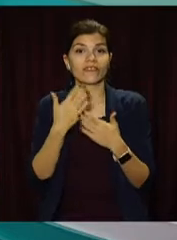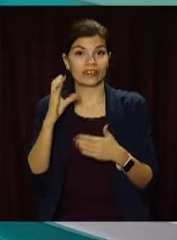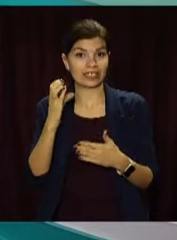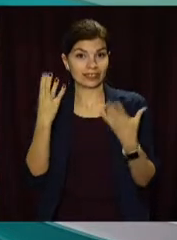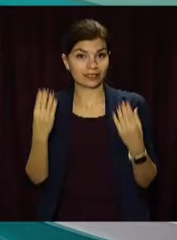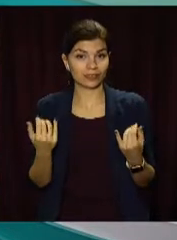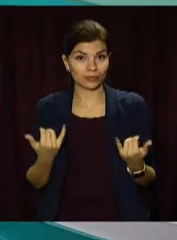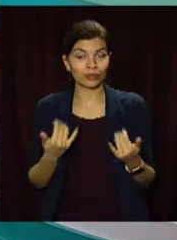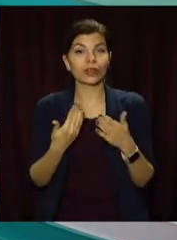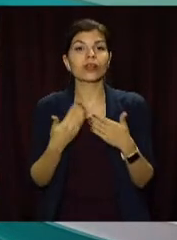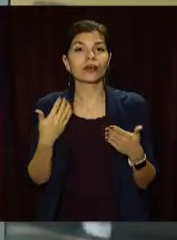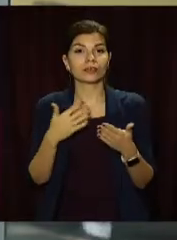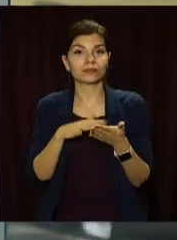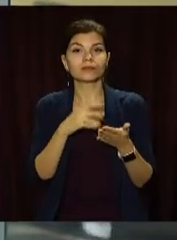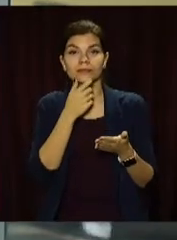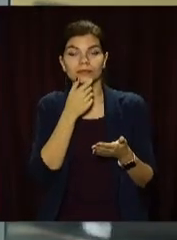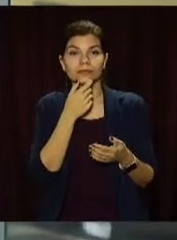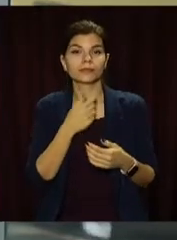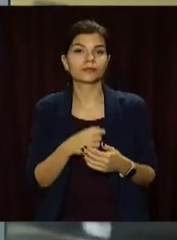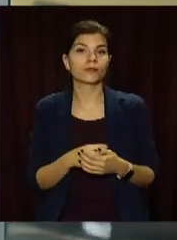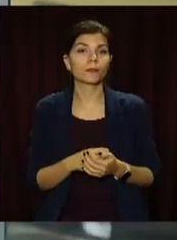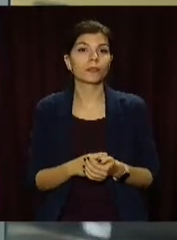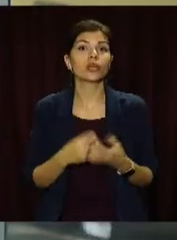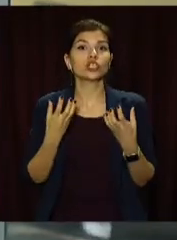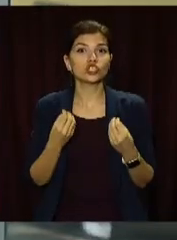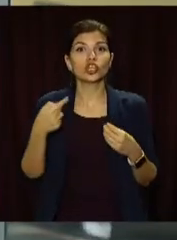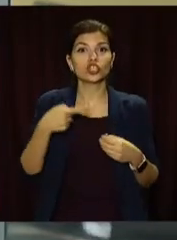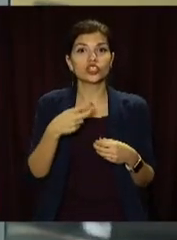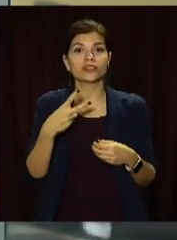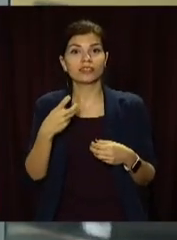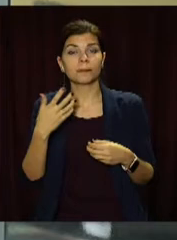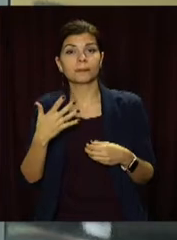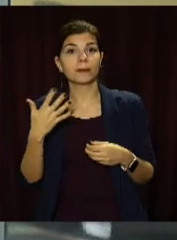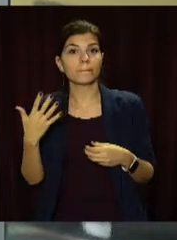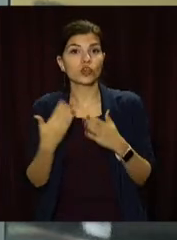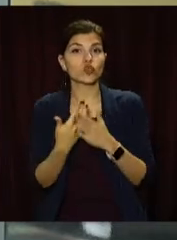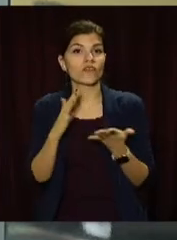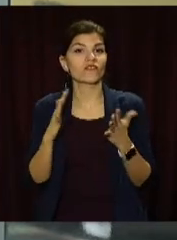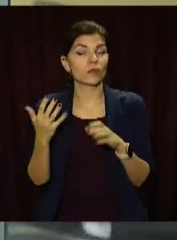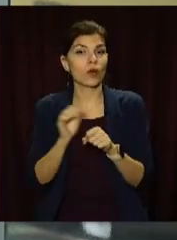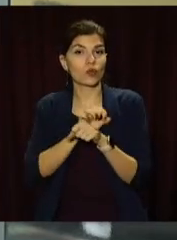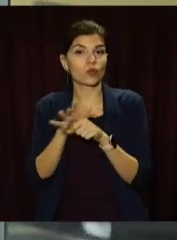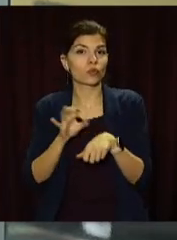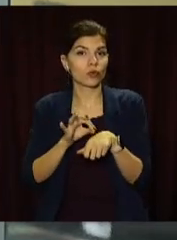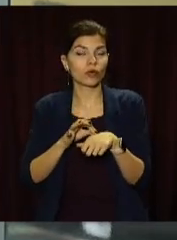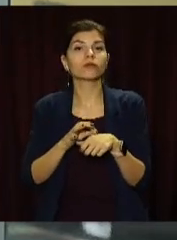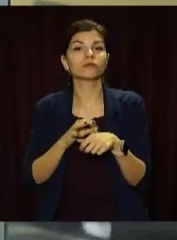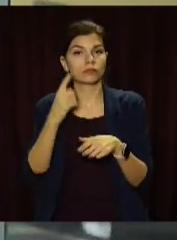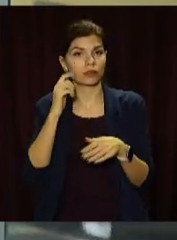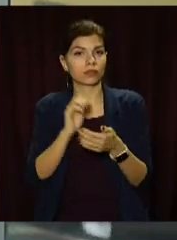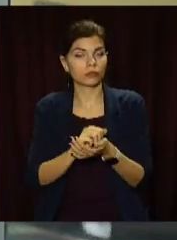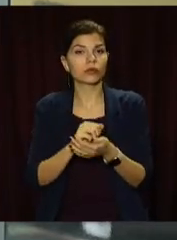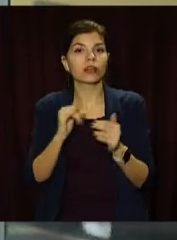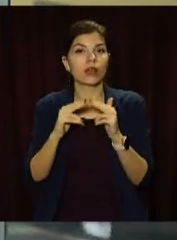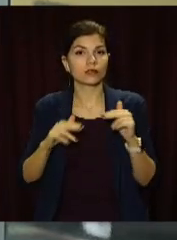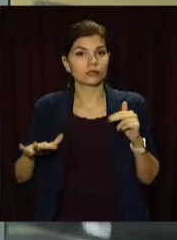журналістів далі у випуску. Ще 1255 нових випадків ковід діагностували на